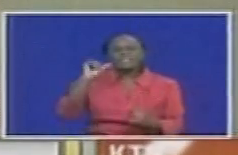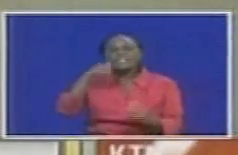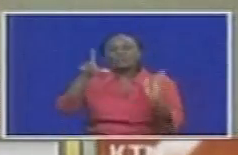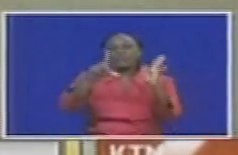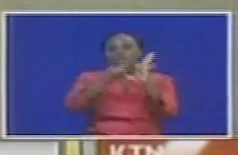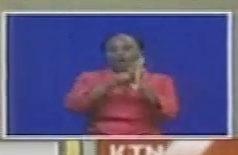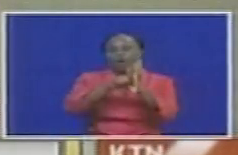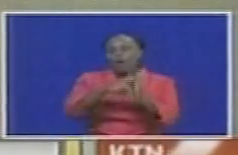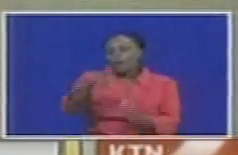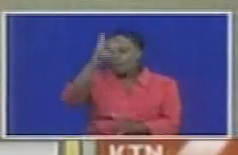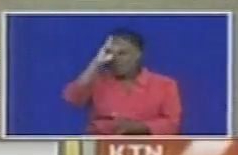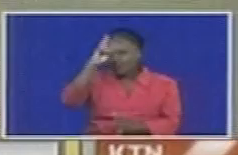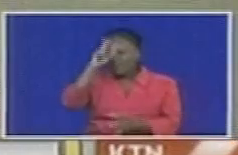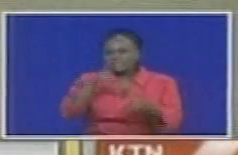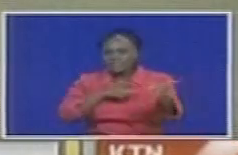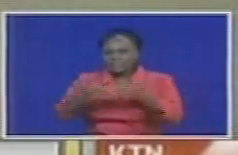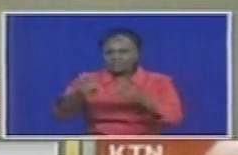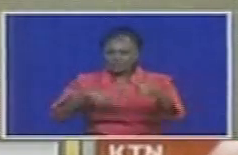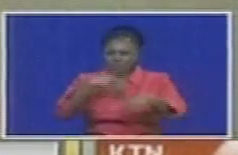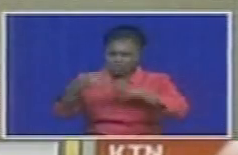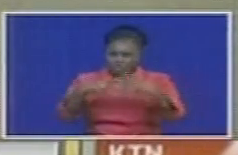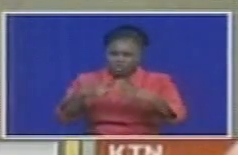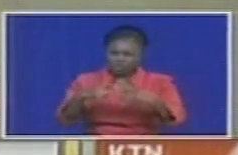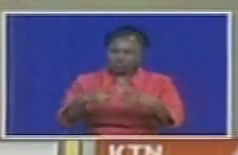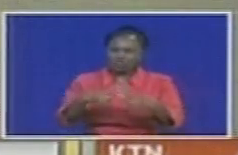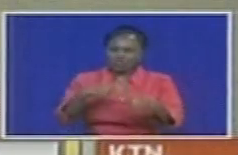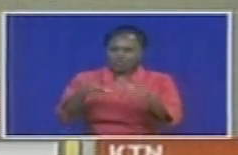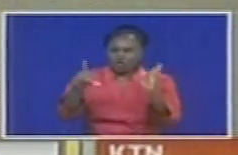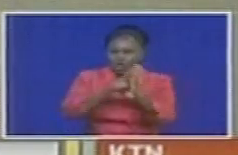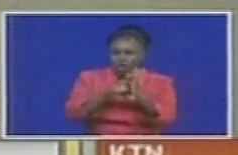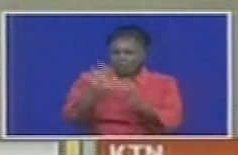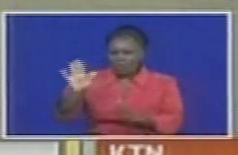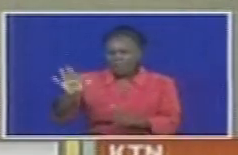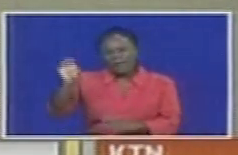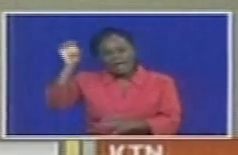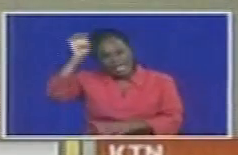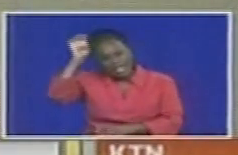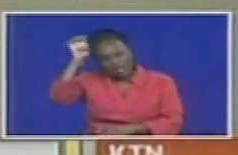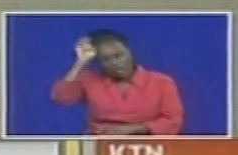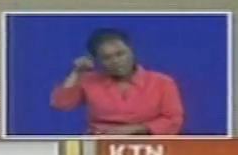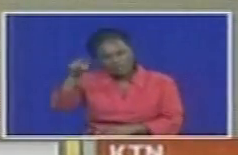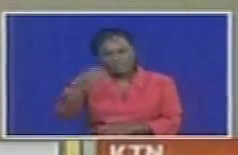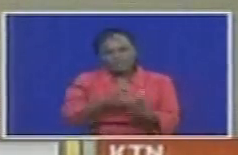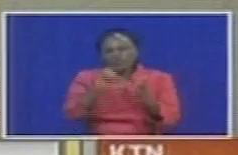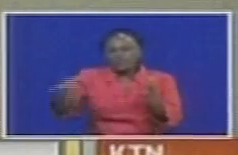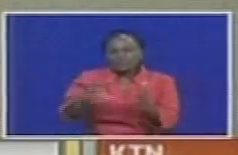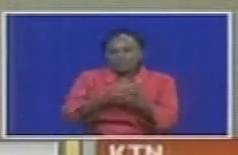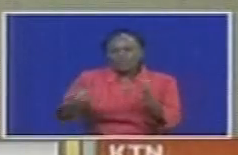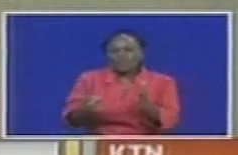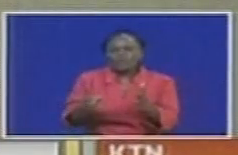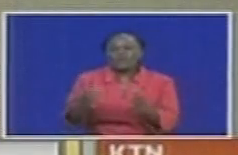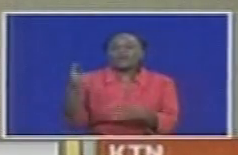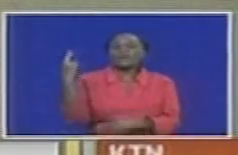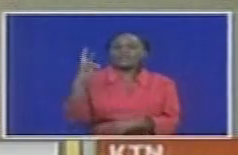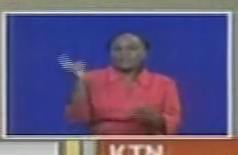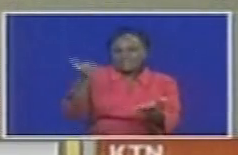umma, polisi wa trafiki wamezidi kukaza kamba katika eneo la Eldoret na kuzingoa nambari za usajili za